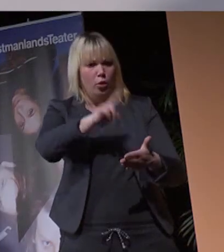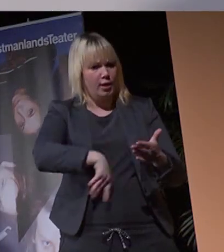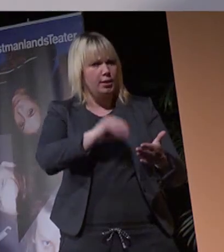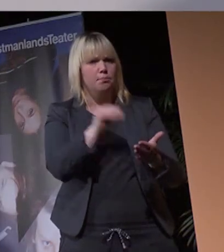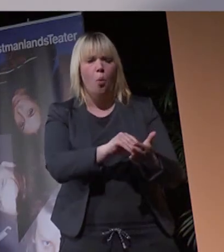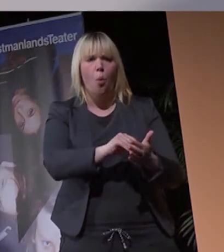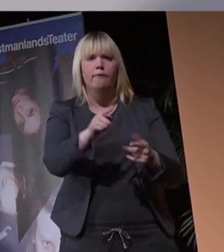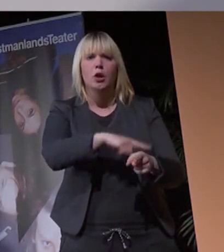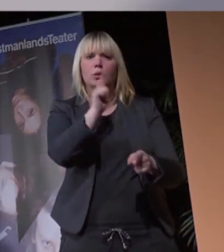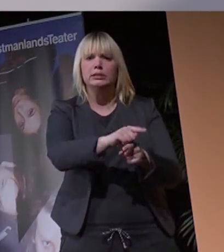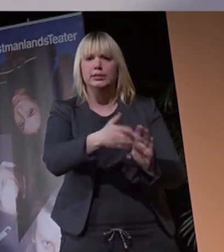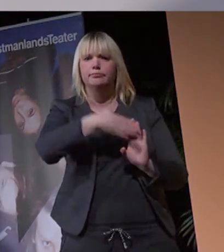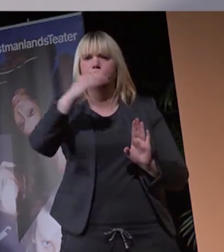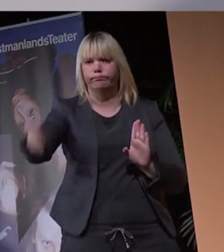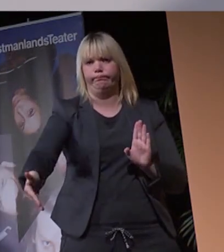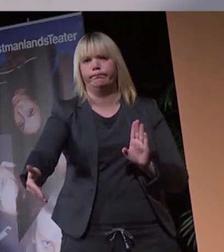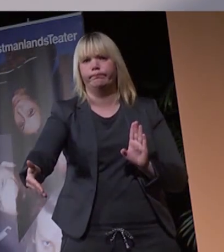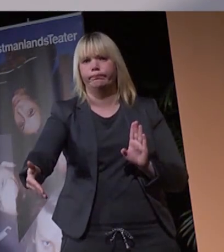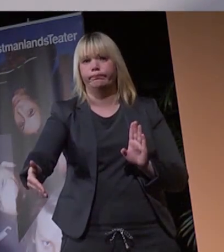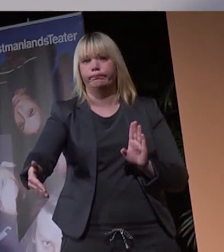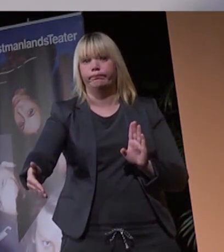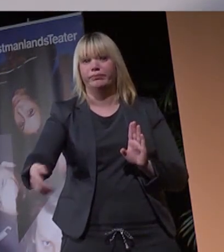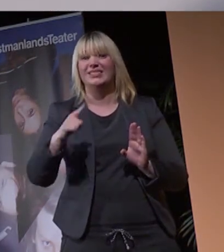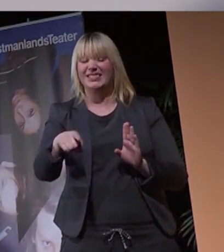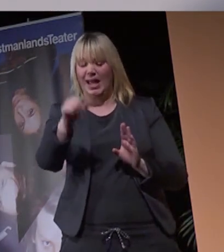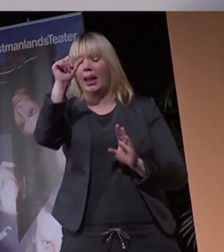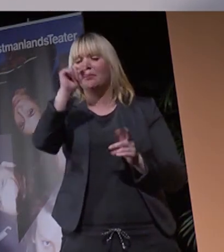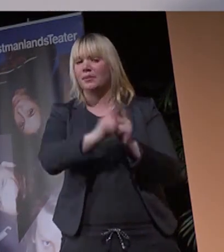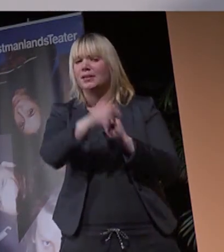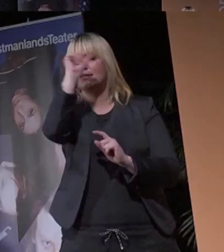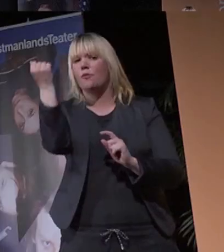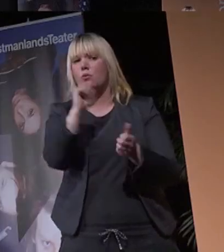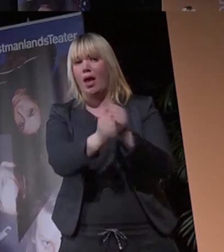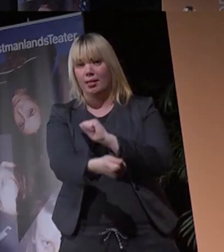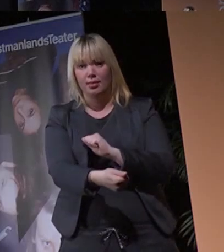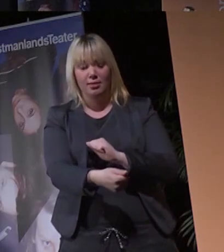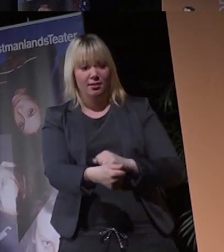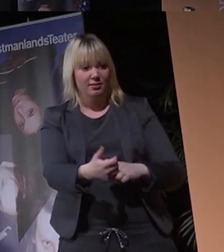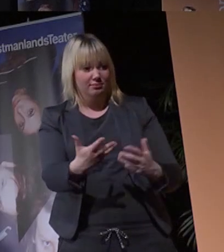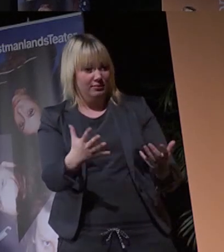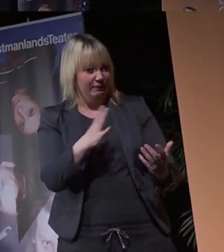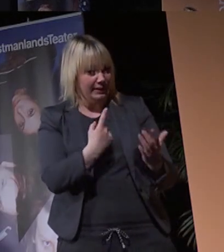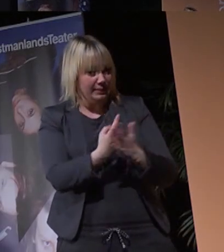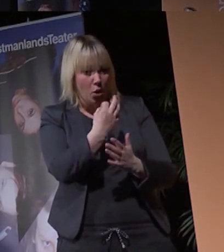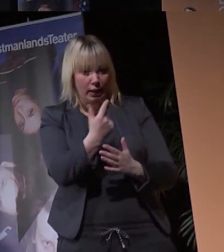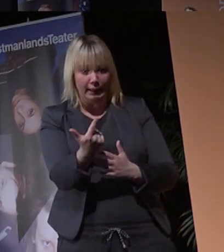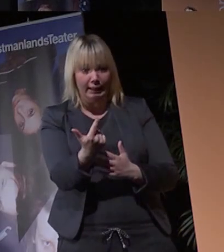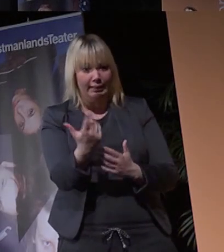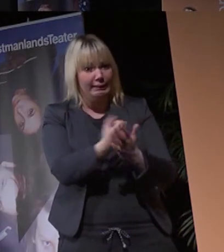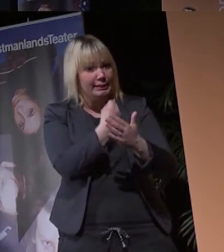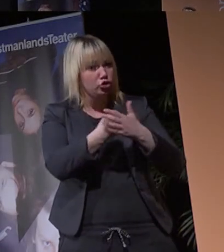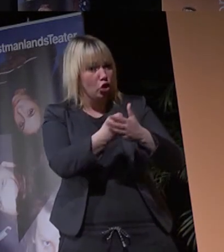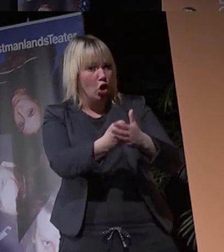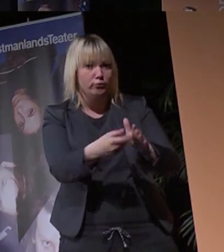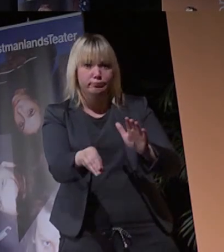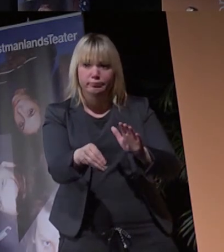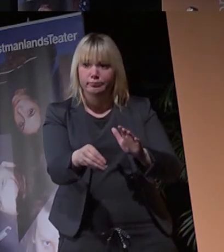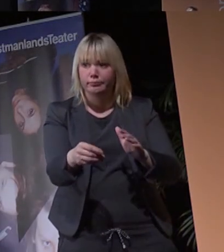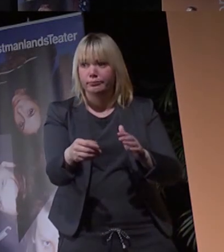och sångsolister. Och nu har man sagt att nej, men det gör vi inte längre, vi ser inte fog för det och vi vill att det går bort. Och det finns ju en sån här,